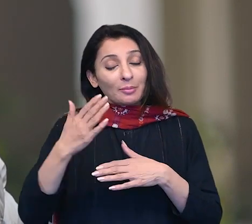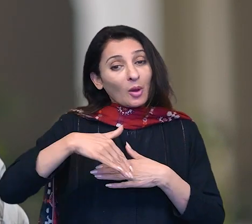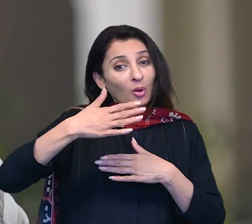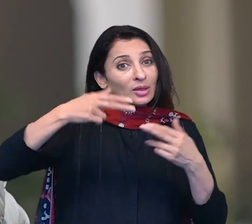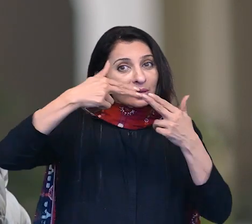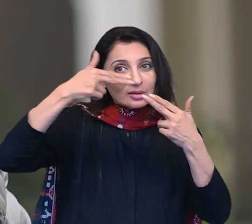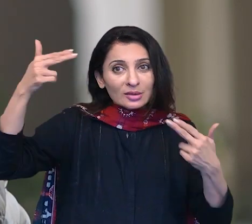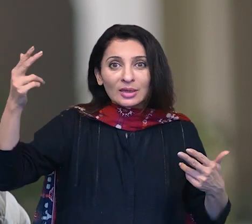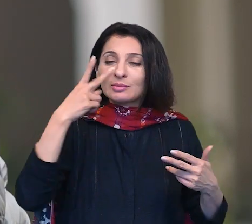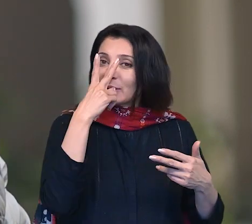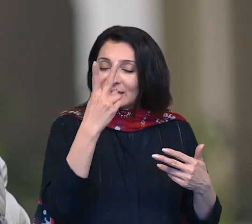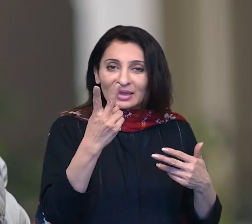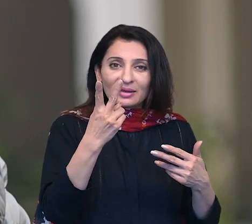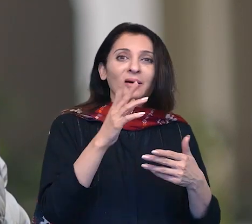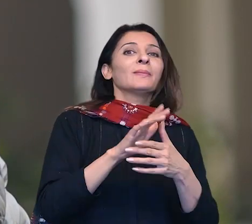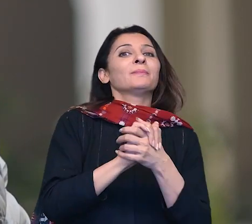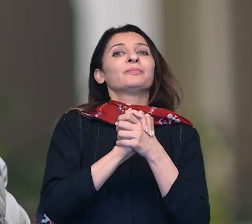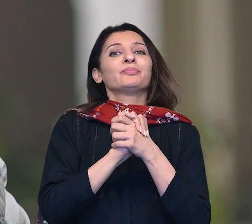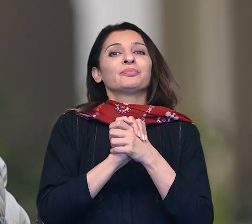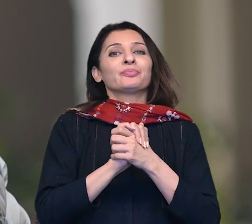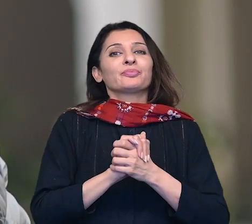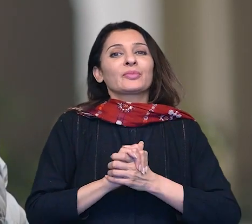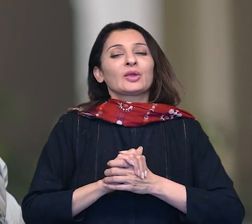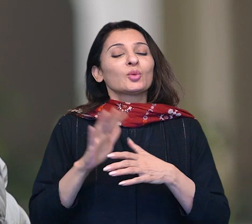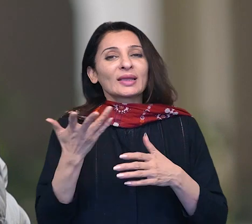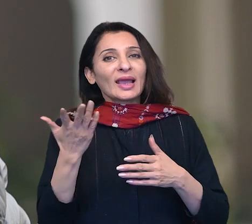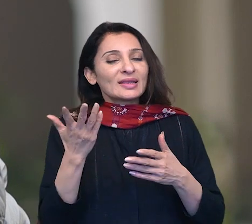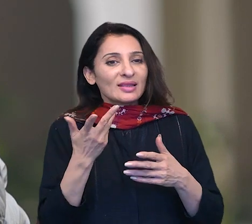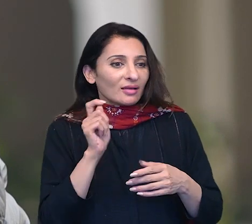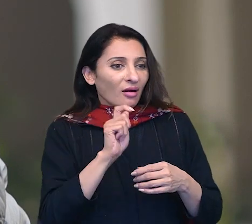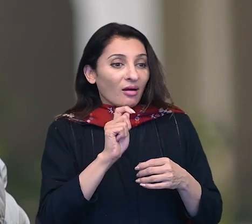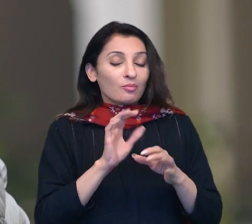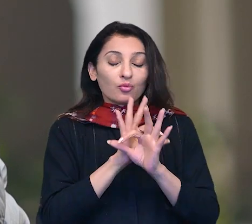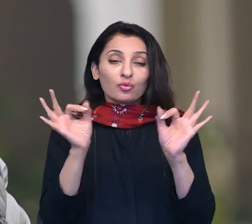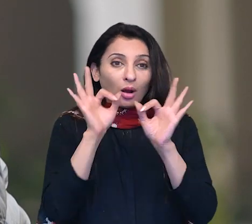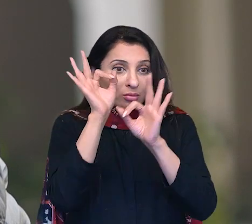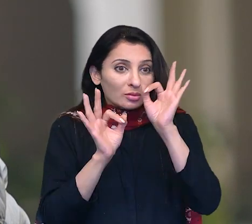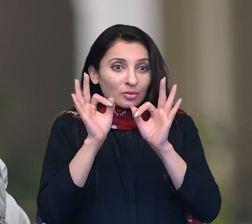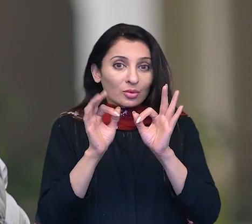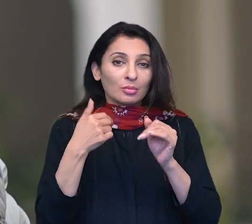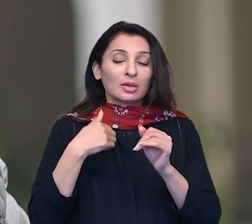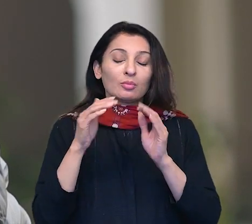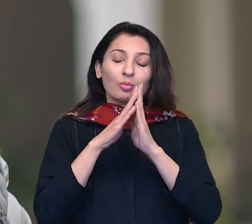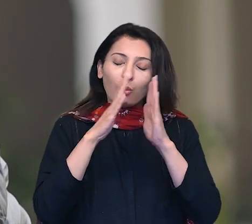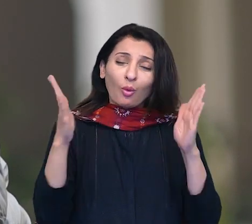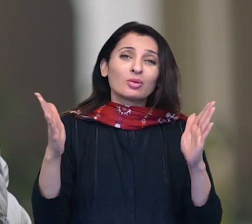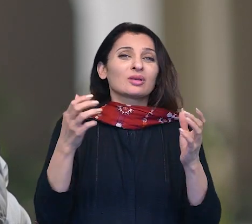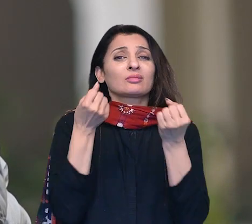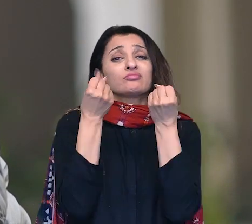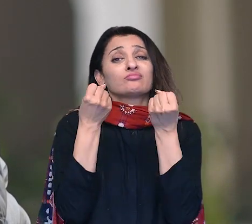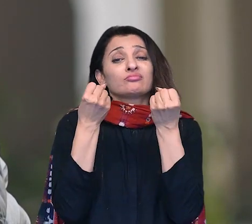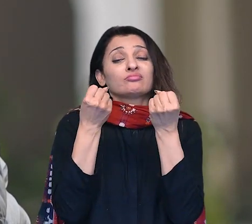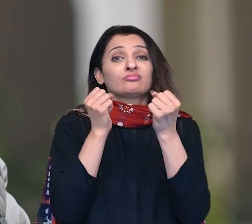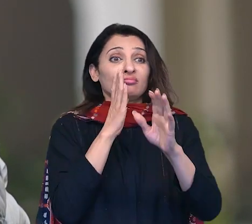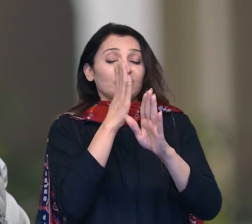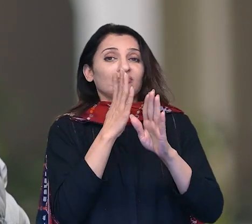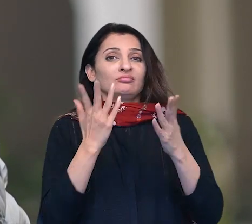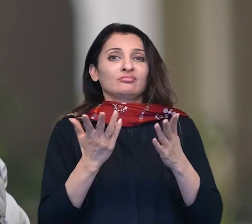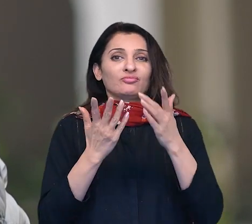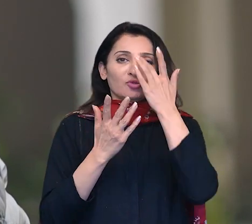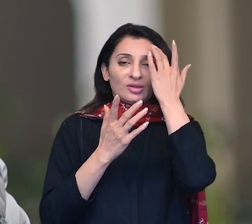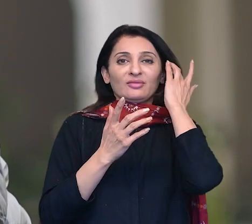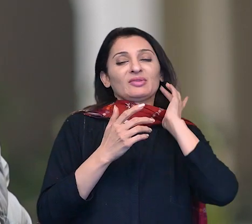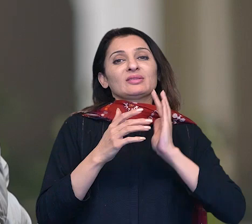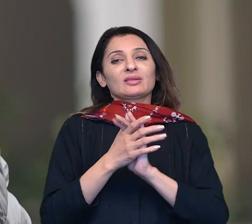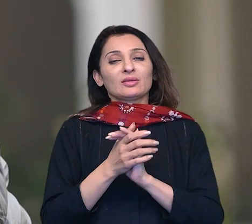को और कुछ नहीं. तो जब मैं और डिटेल में गया फार्म पे कैसे चलाना है, कैसे इसको रन करना